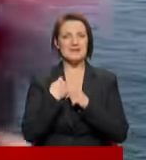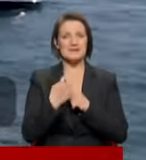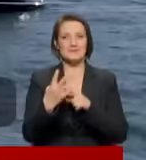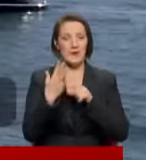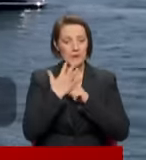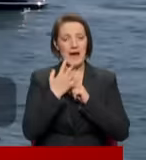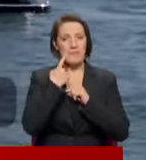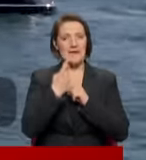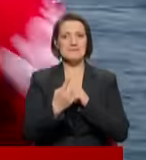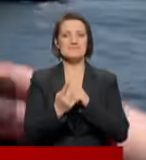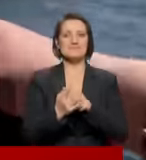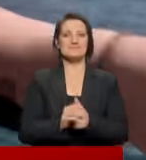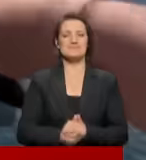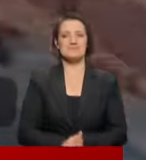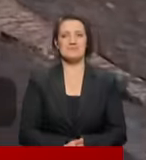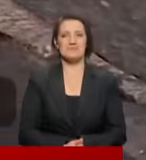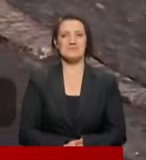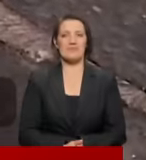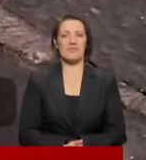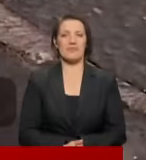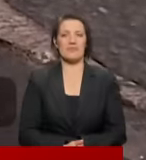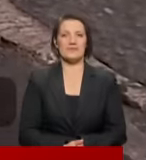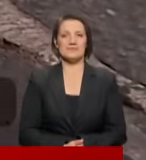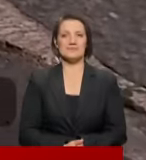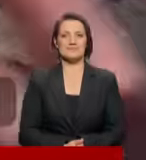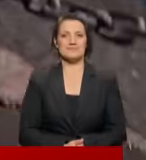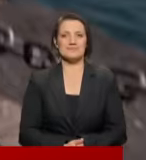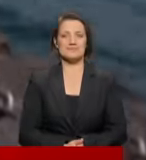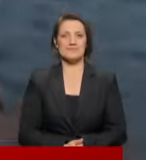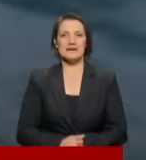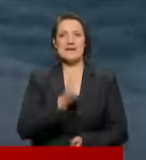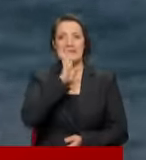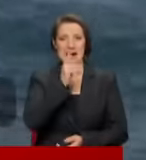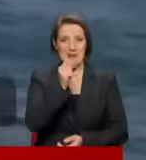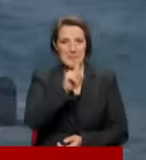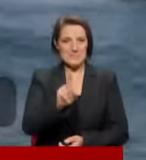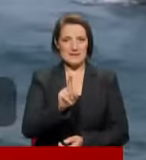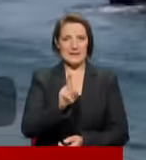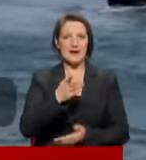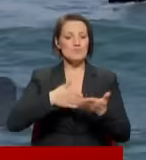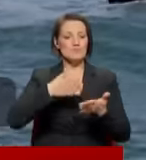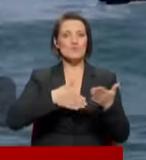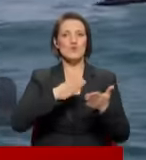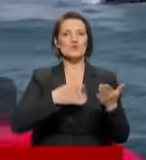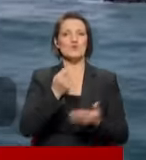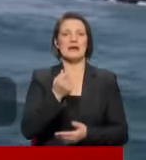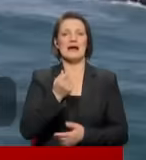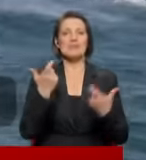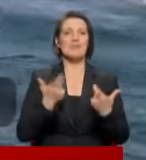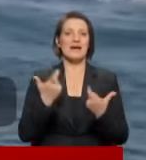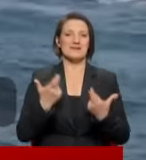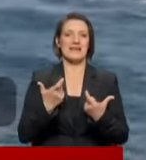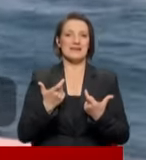para. Göster paranı bakalım. Tamam. Uyamadı. Bu kağıt para mı? Bozuk paya, bozuk.